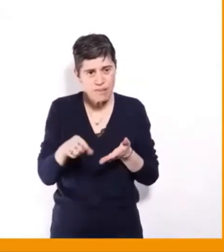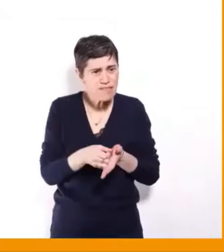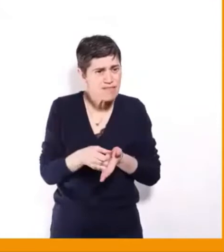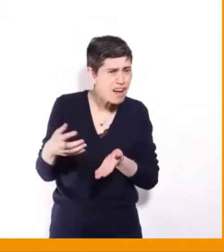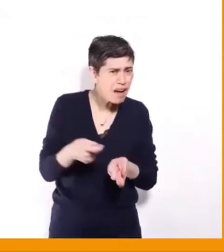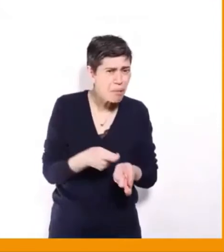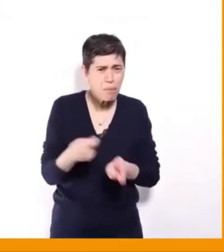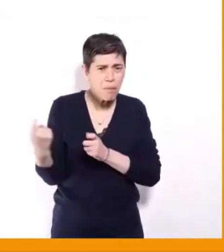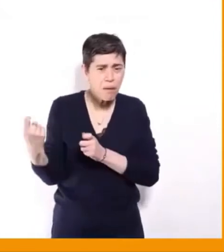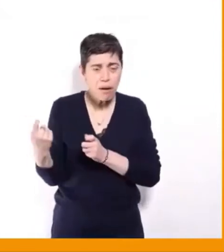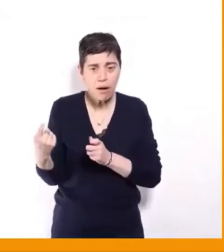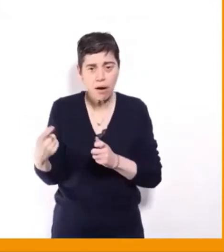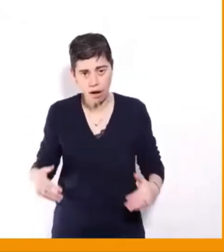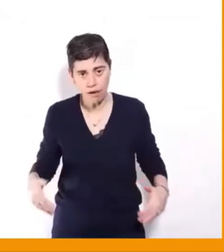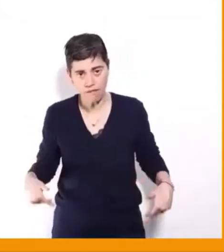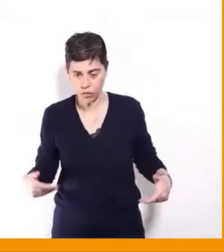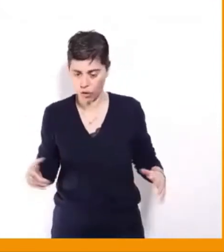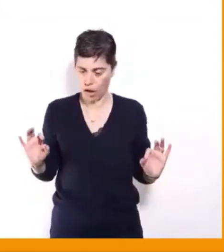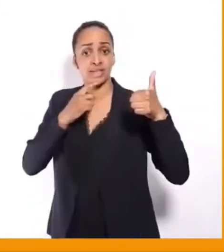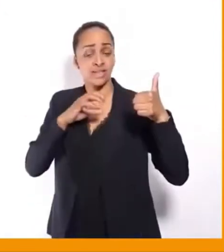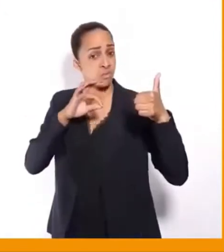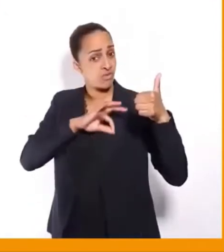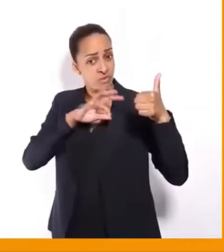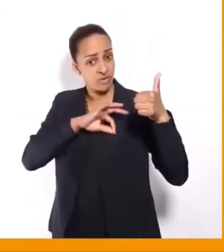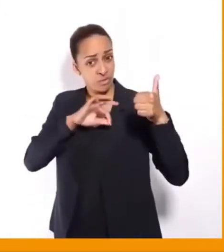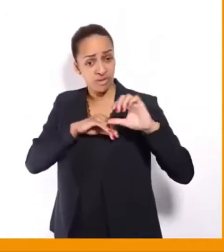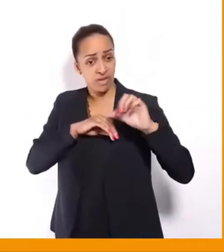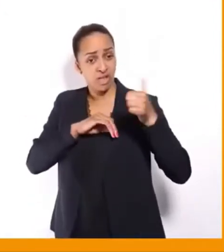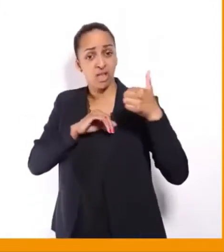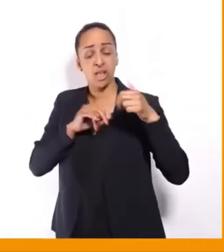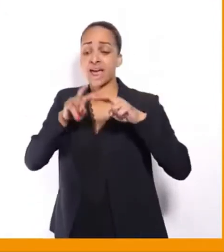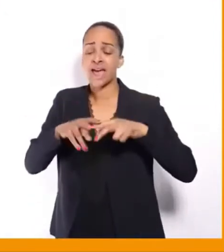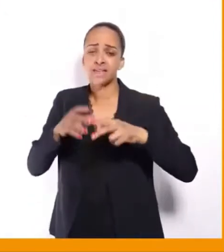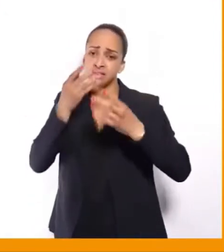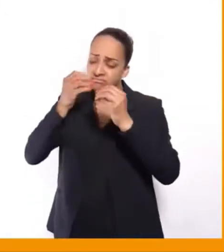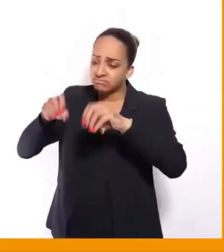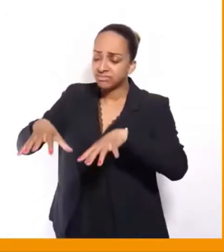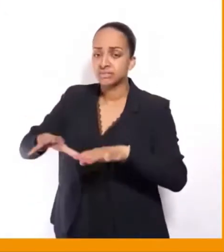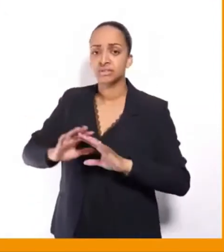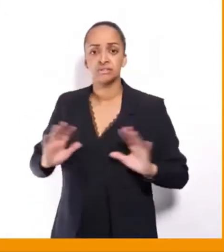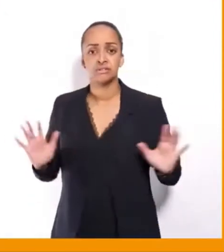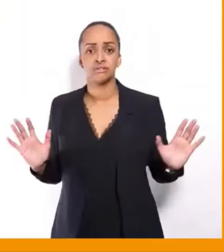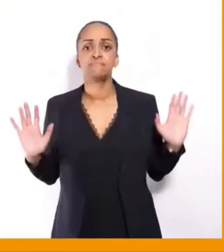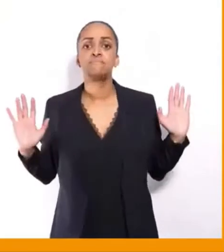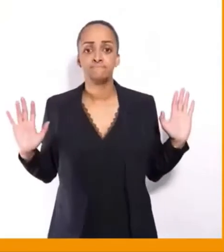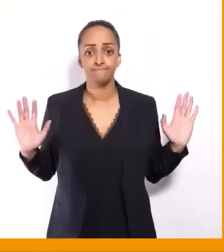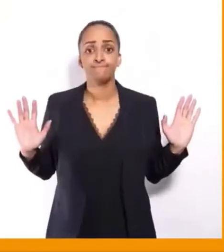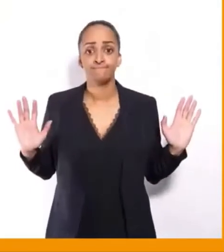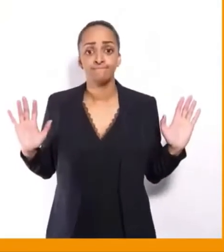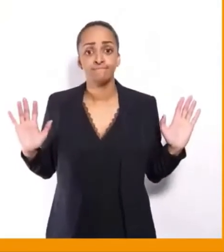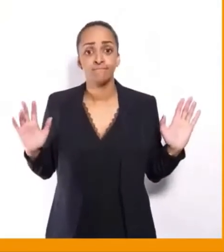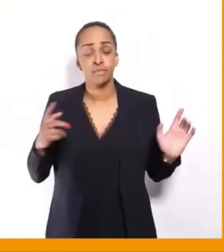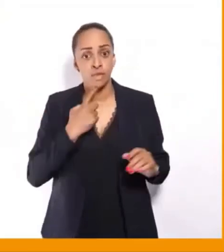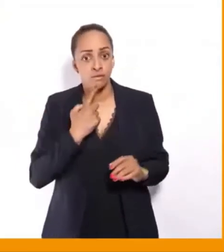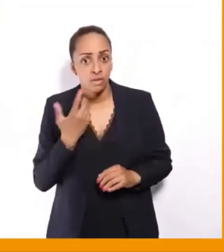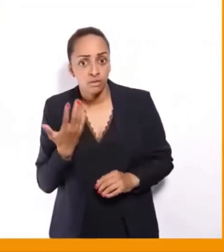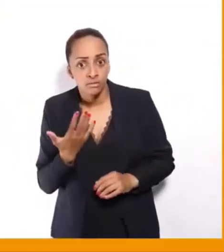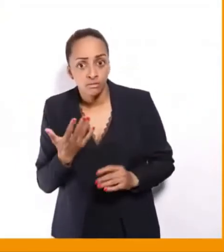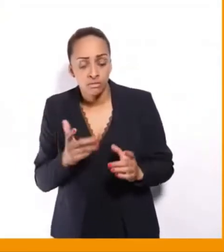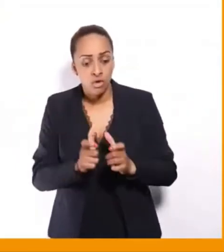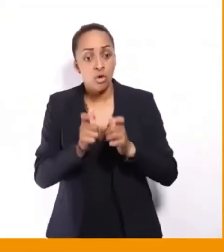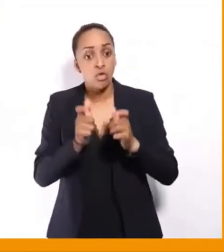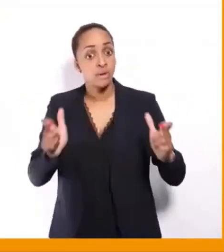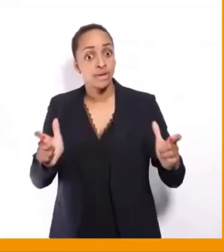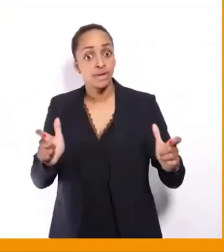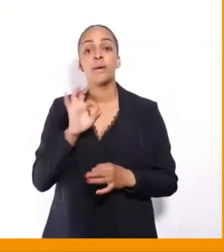fauteuil qui va bien au moment où on en a besoin. Et moi, ce que j'observe, c'est que dans les entreprises, eh bien, les personnes handicapées, elles ont de